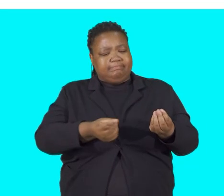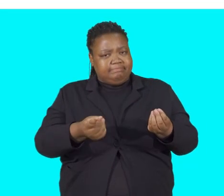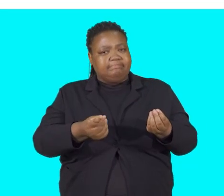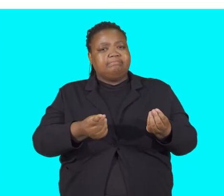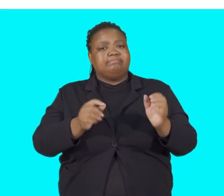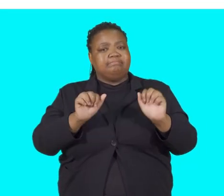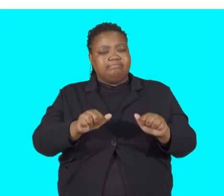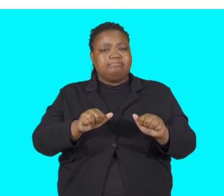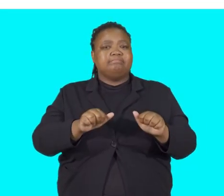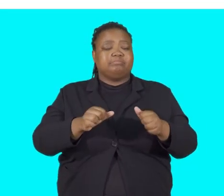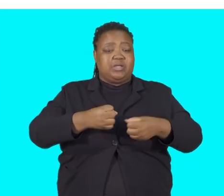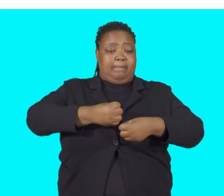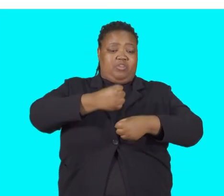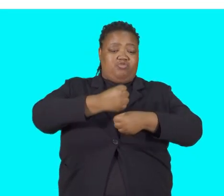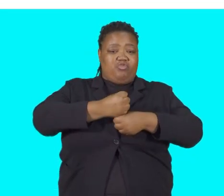xa besuka